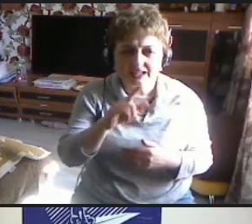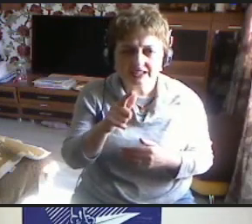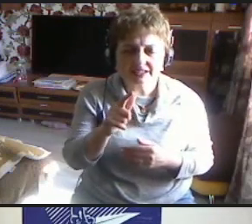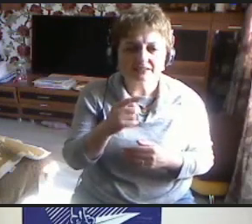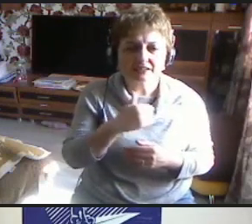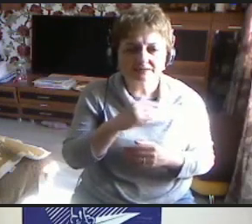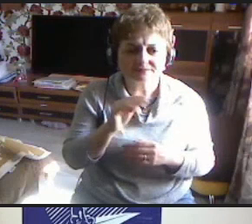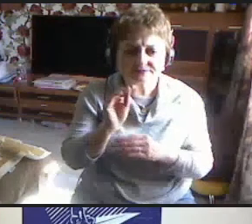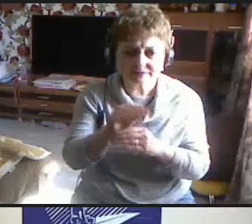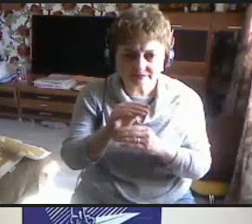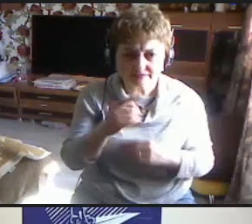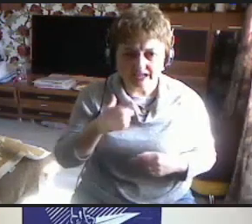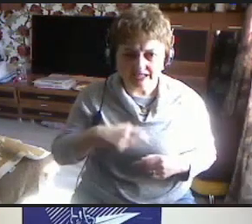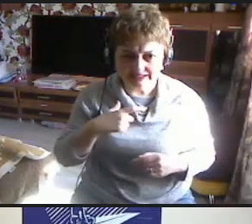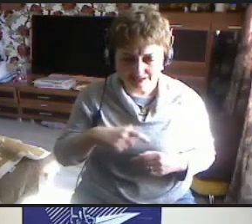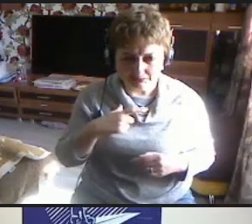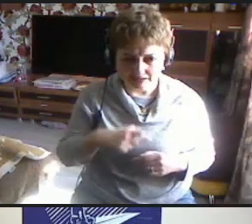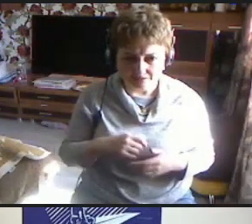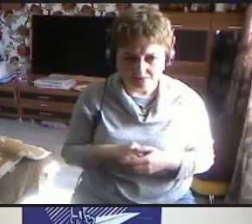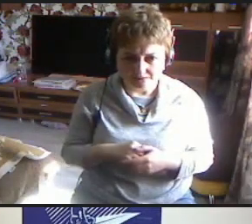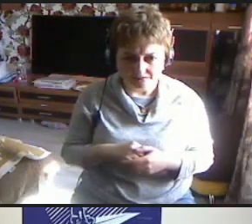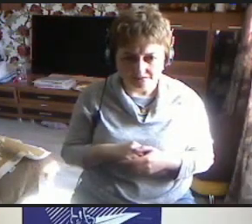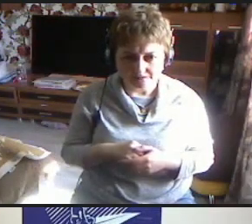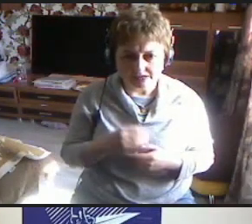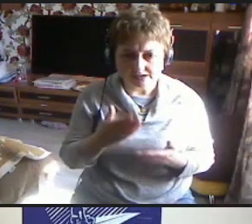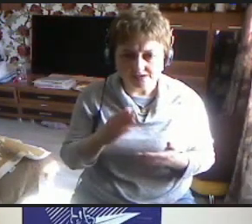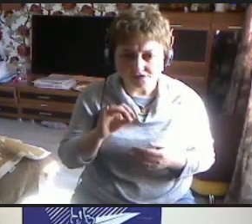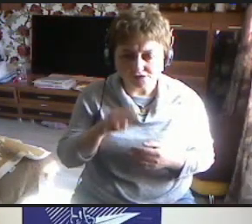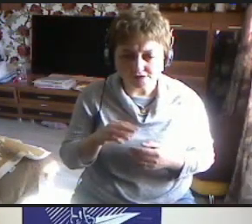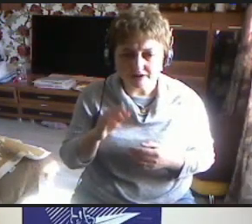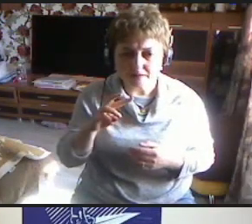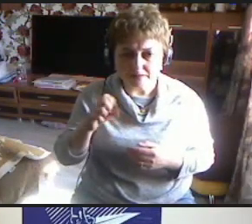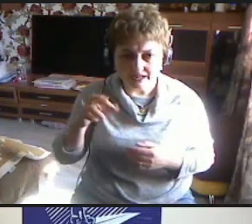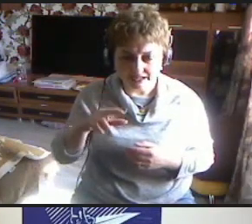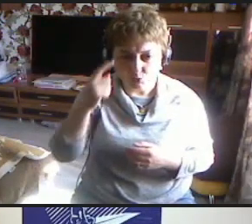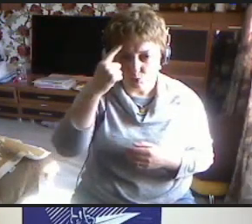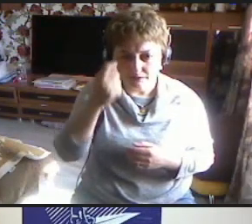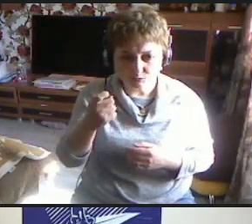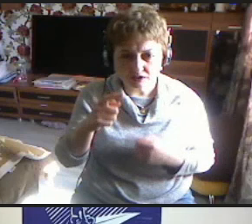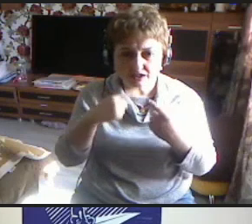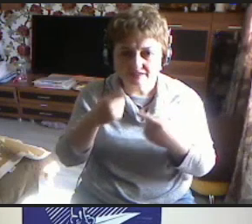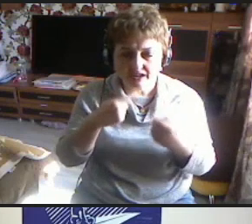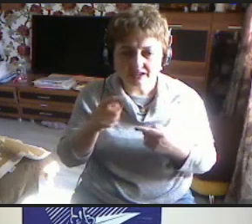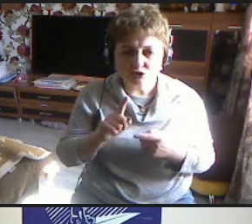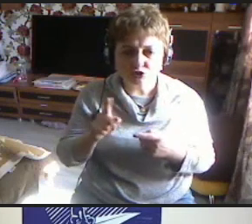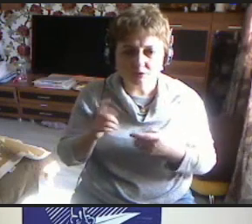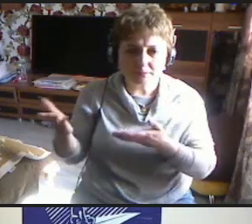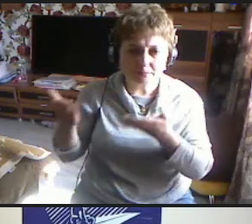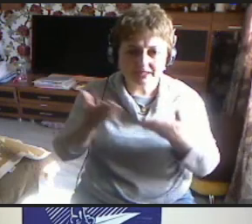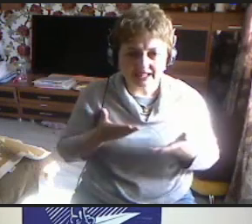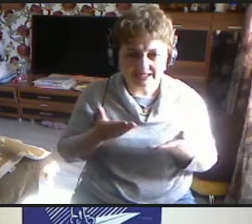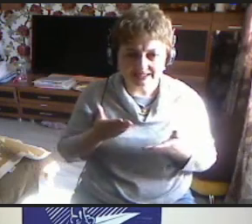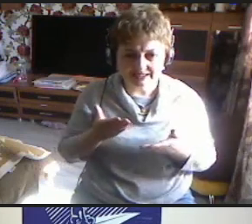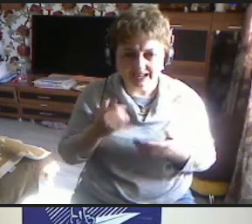себя. Вот, как Мария уже упоминала, говорила, что пригласить, как один из вариантов, да,